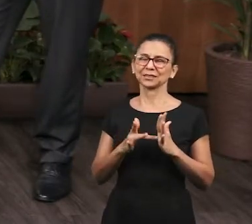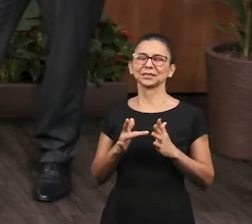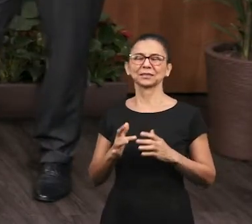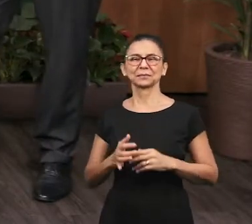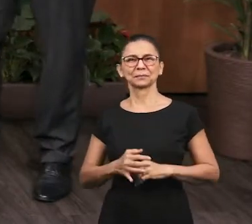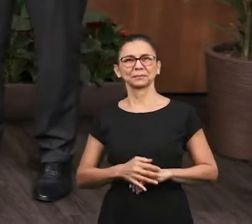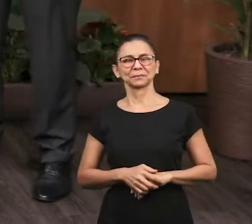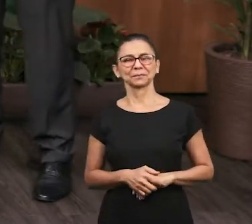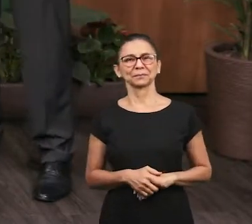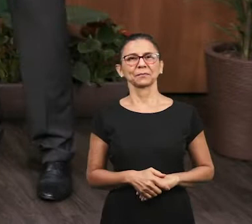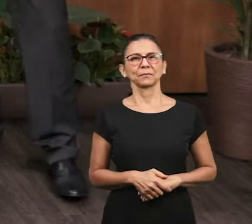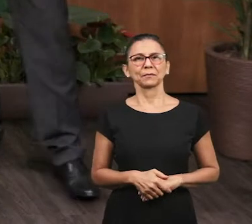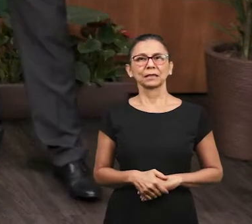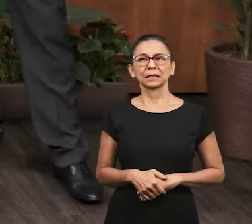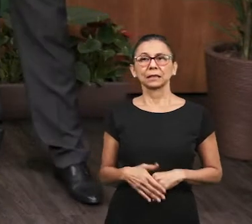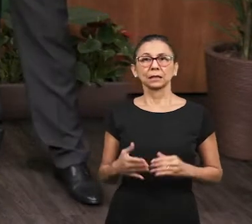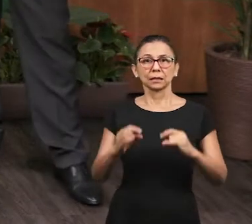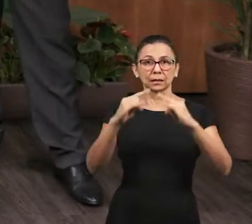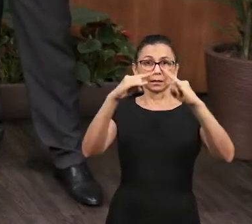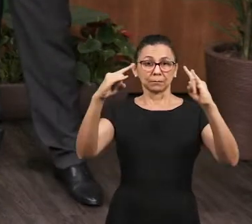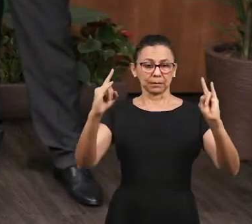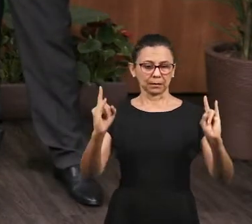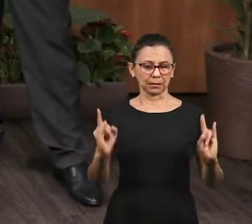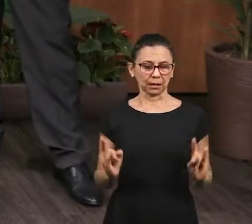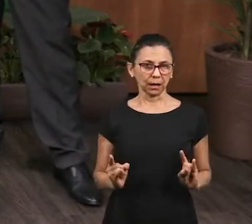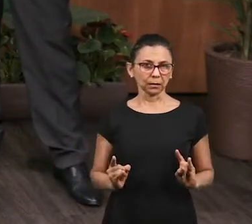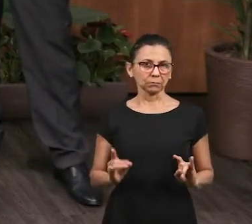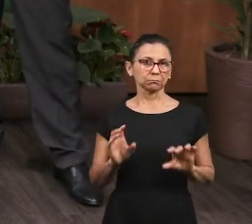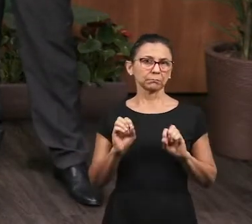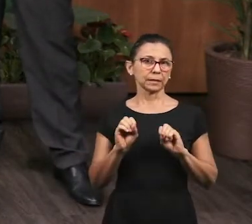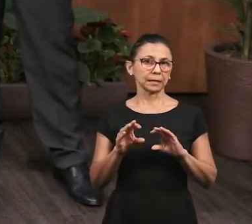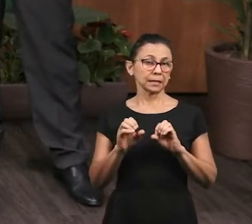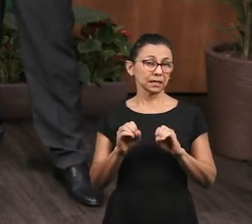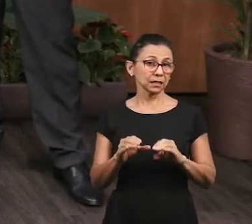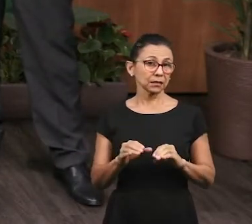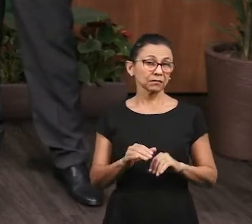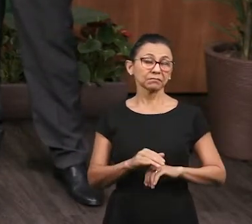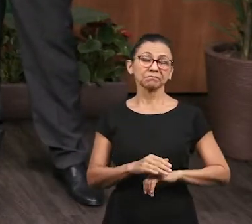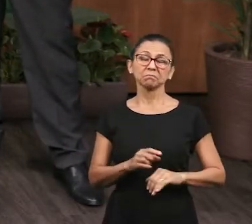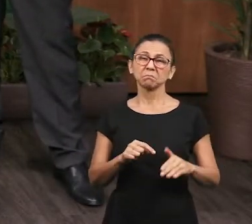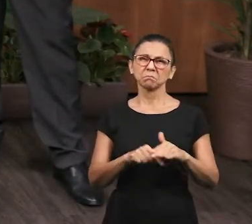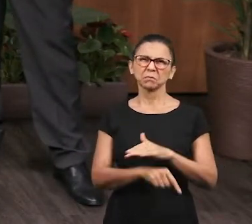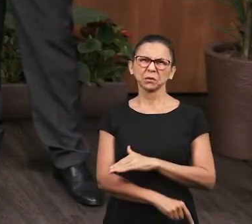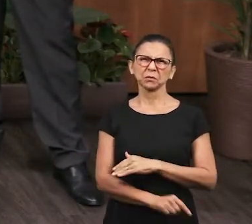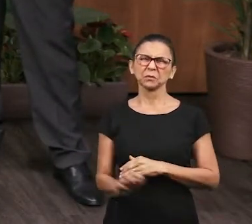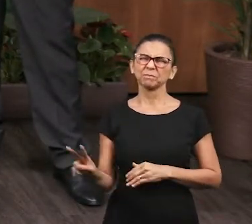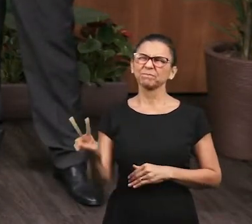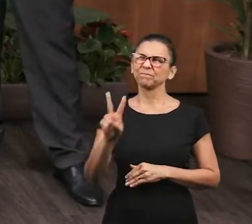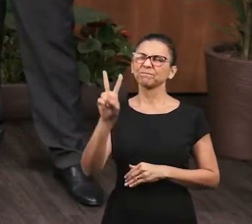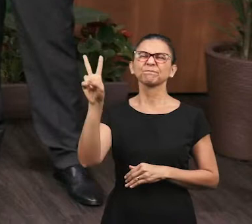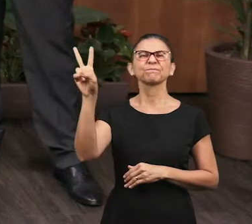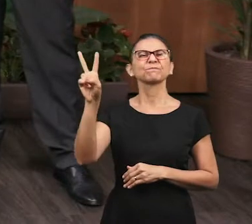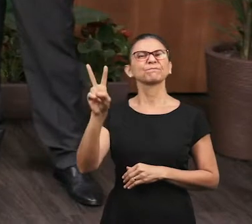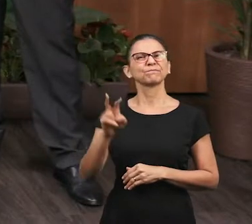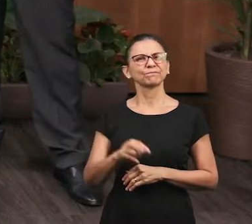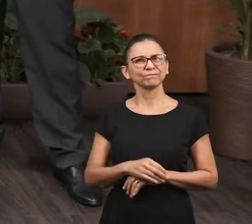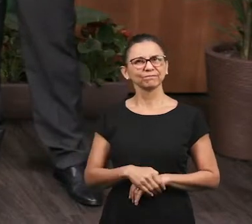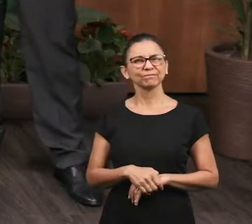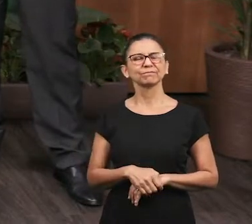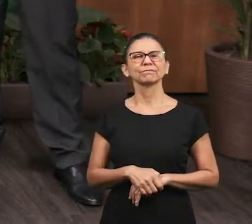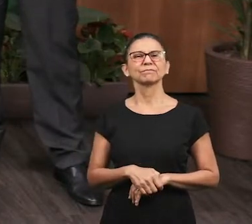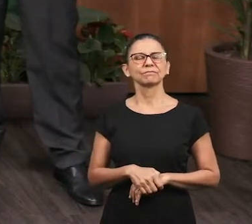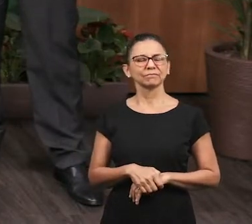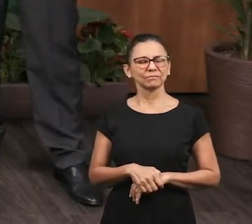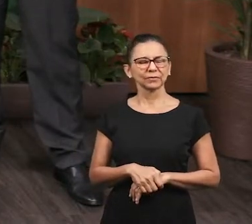в Откровении 2 главе 17 стихе. И эта тема аскини, это величайшая ценность